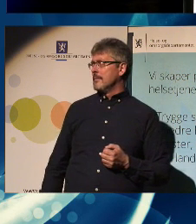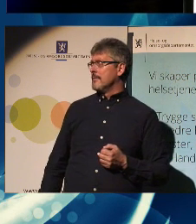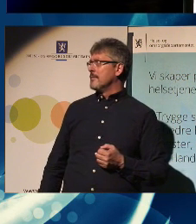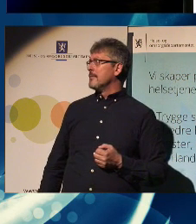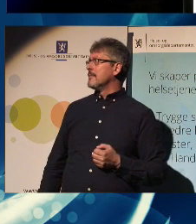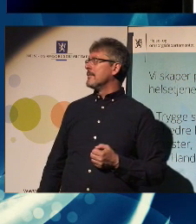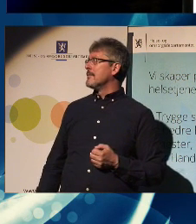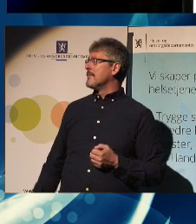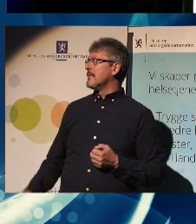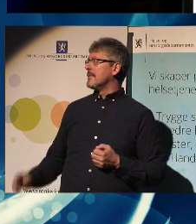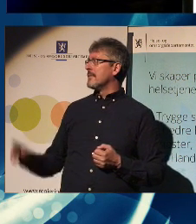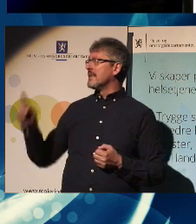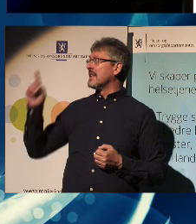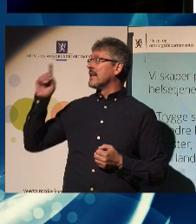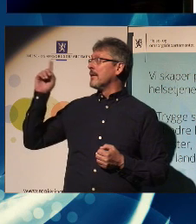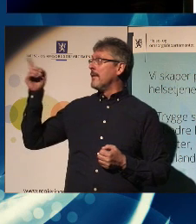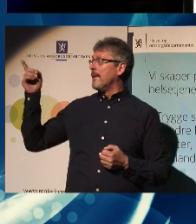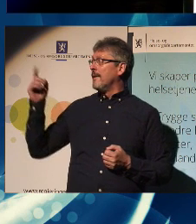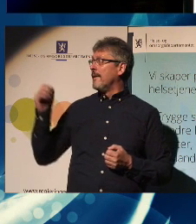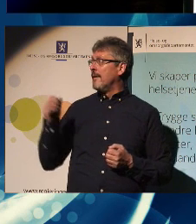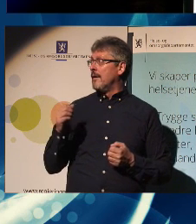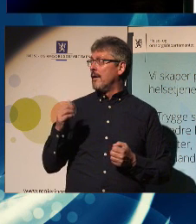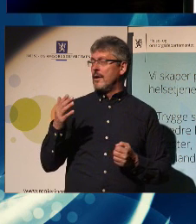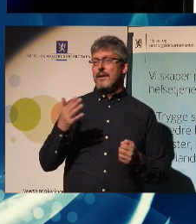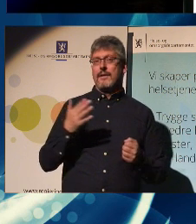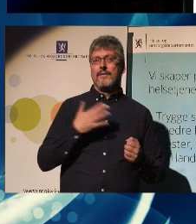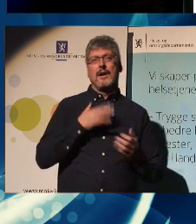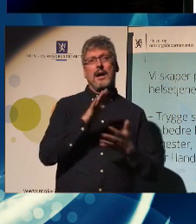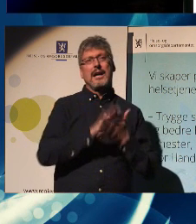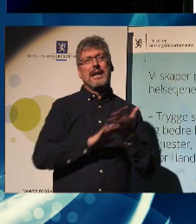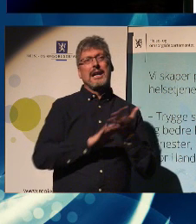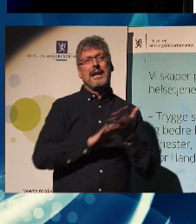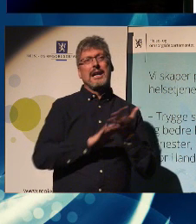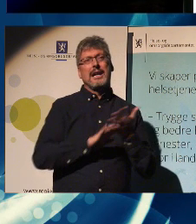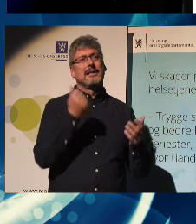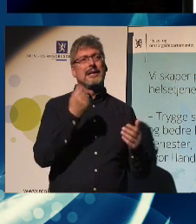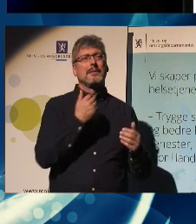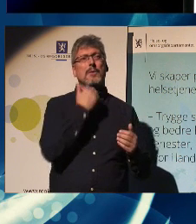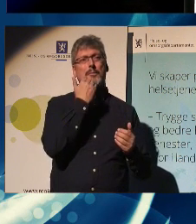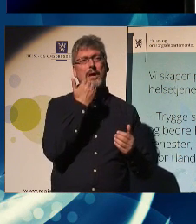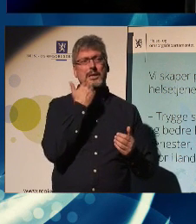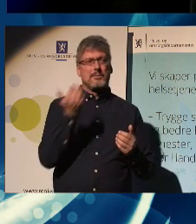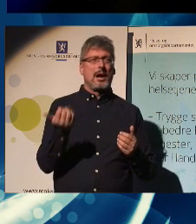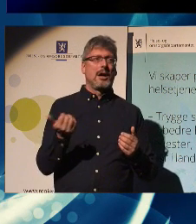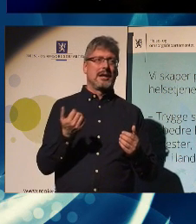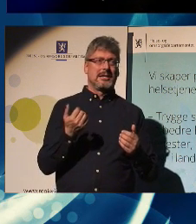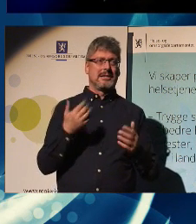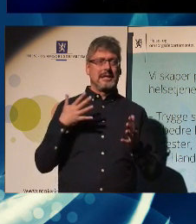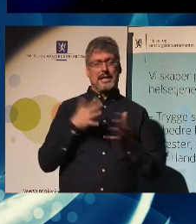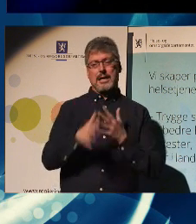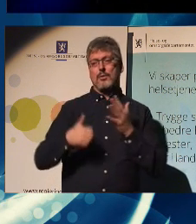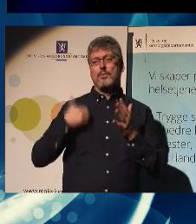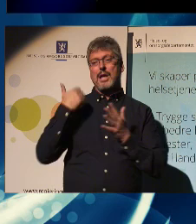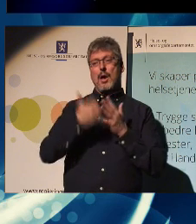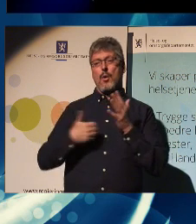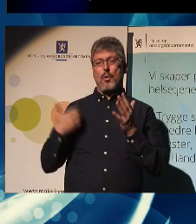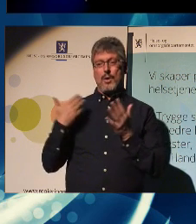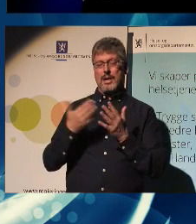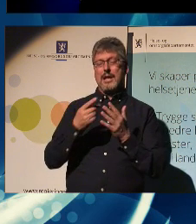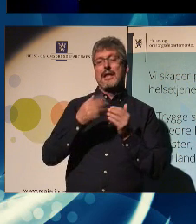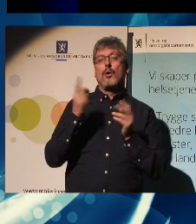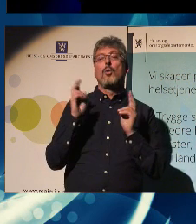Og her det noen forutsetninger som på plass, men vi har regnet ut litt besparelser på de årene som kommer